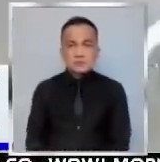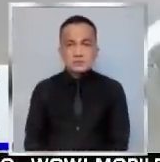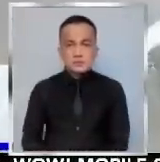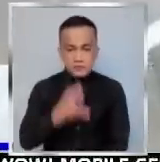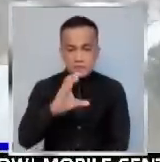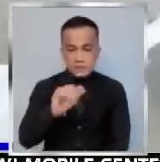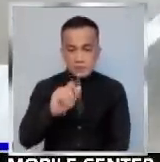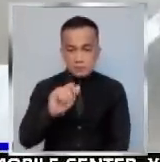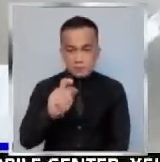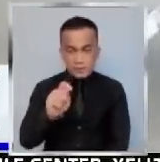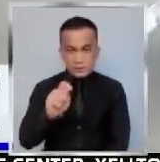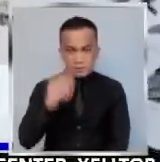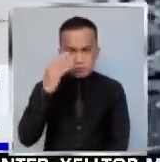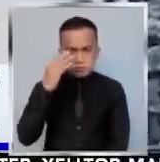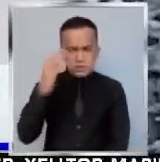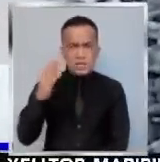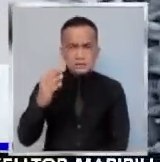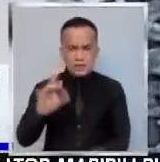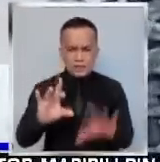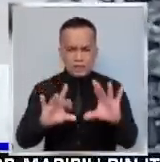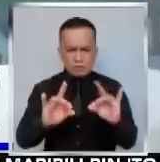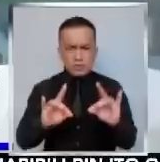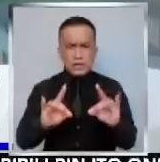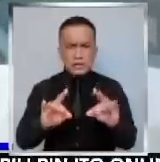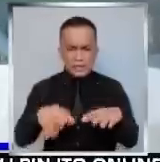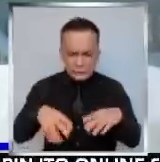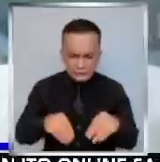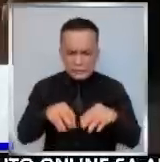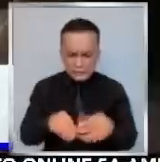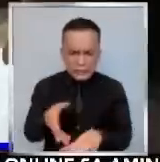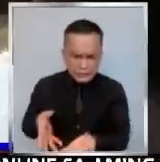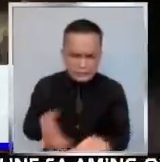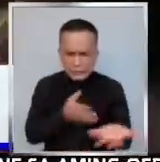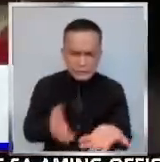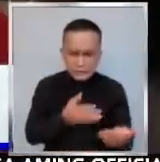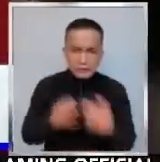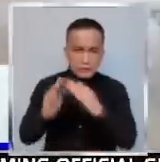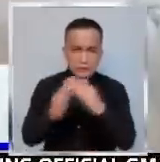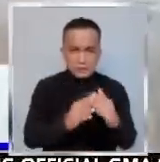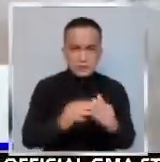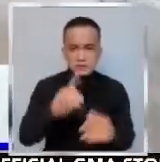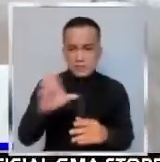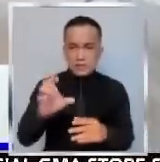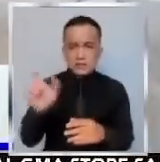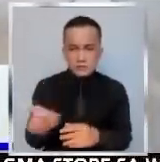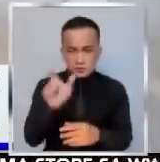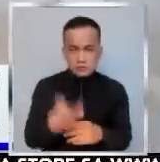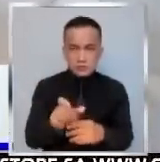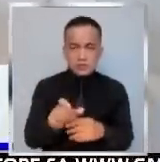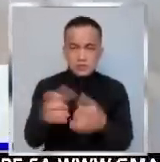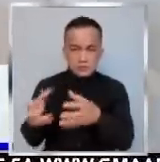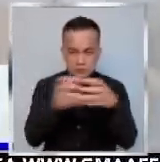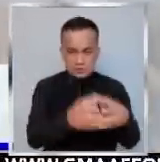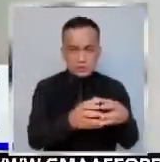naman, makapal na burak at putik sa kanikanilang bahay ang nililinis. Nasa 100 individual din ang nananatili pa sa evacuation center sa Sapang